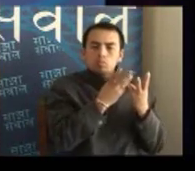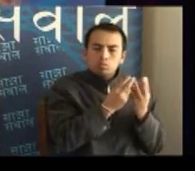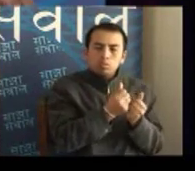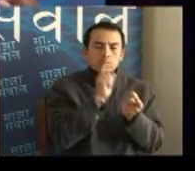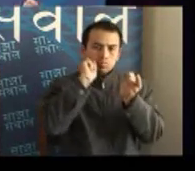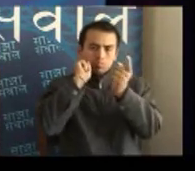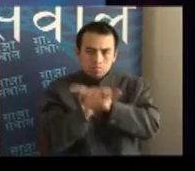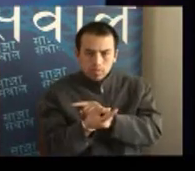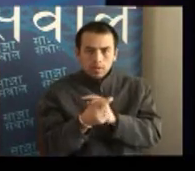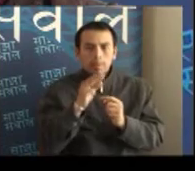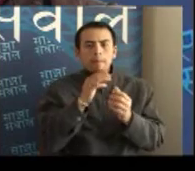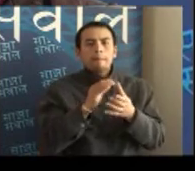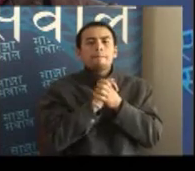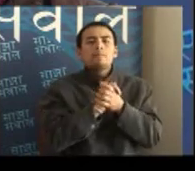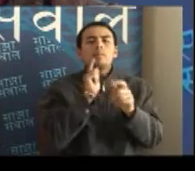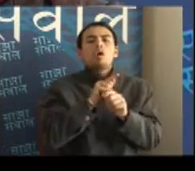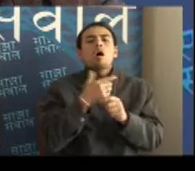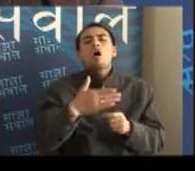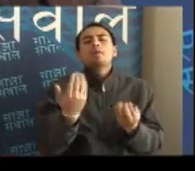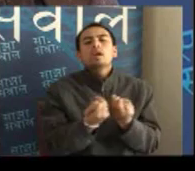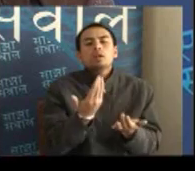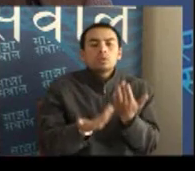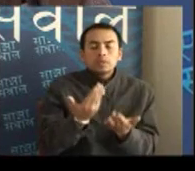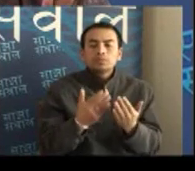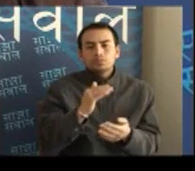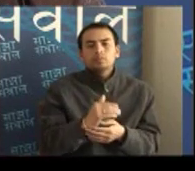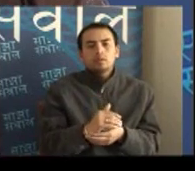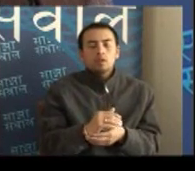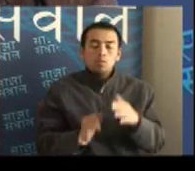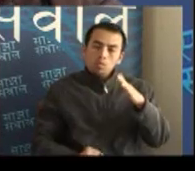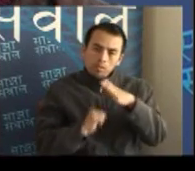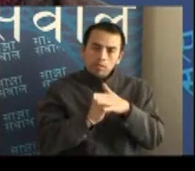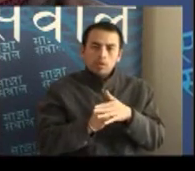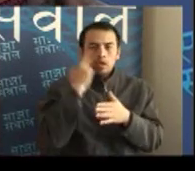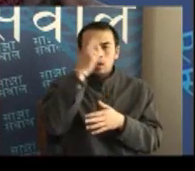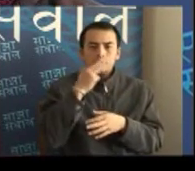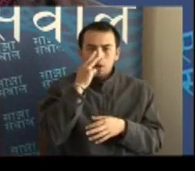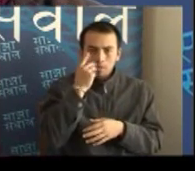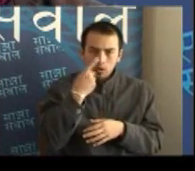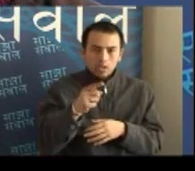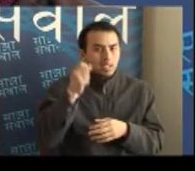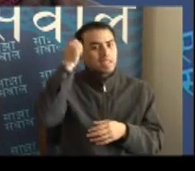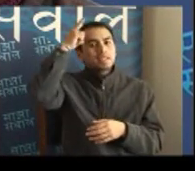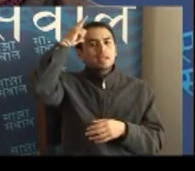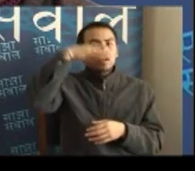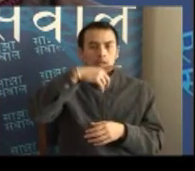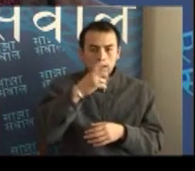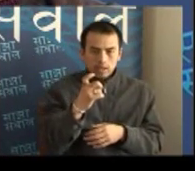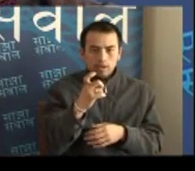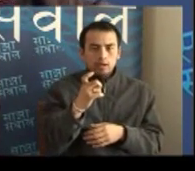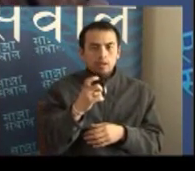फेरिएर मैत्रीपूर्ण बनाउन चाहिँ के गर्न सकिएला जस्तो लागेको छ? मलाई मुख्य रूपमा चाहिँ के लाग्छ भने, अब एउटा चेतनाको लागि